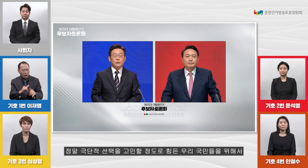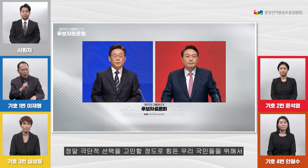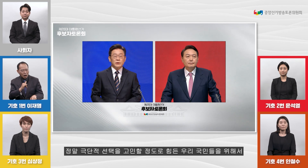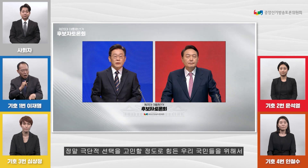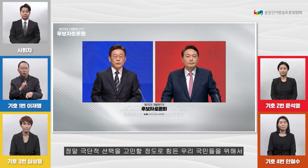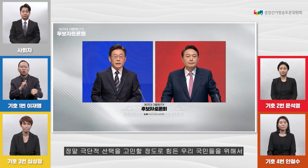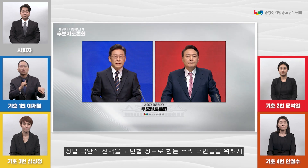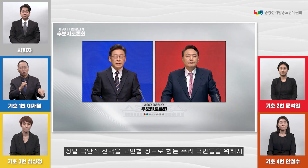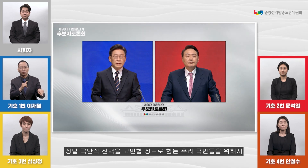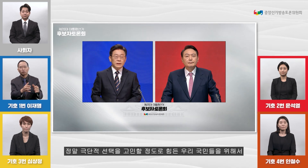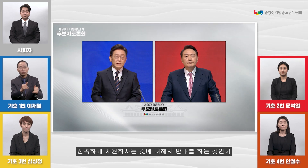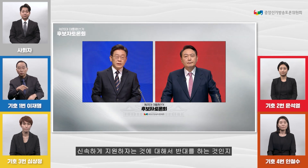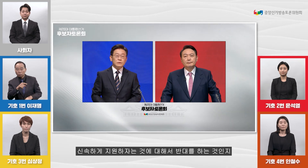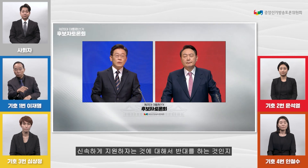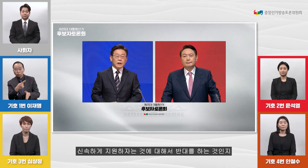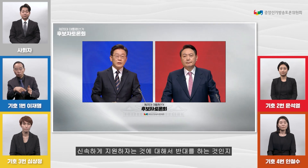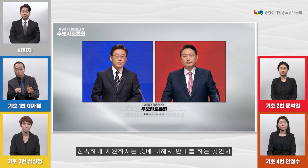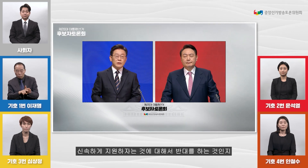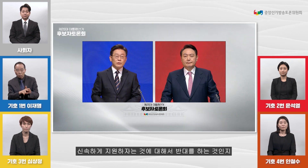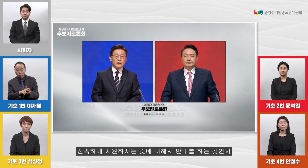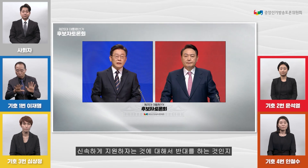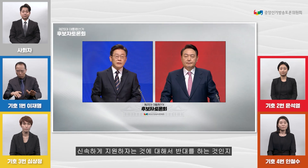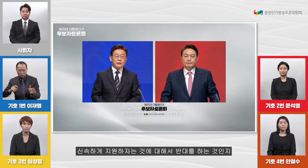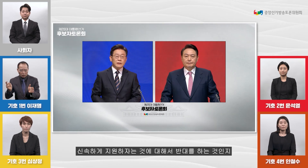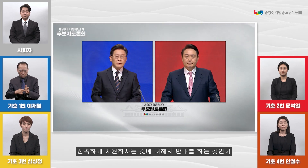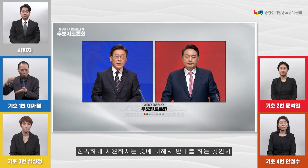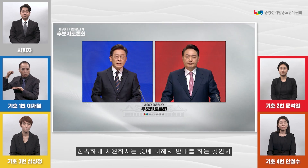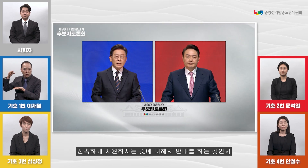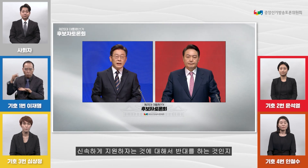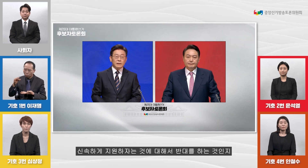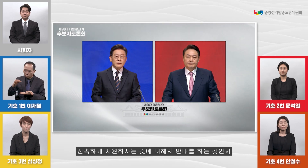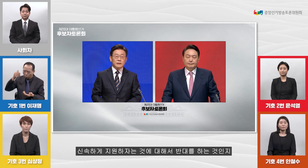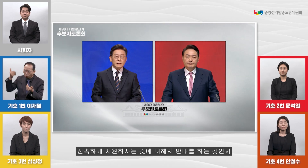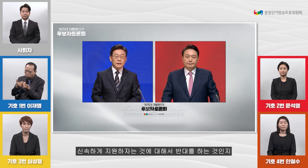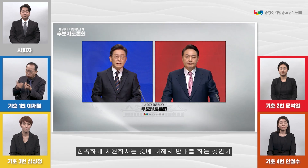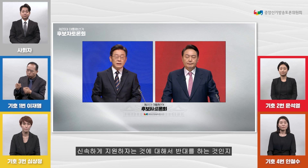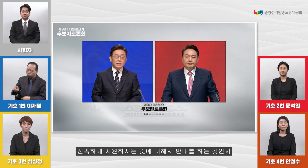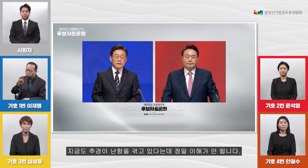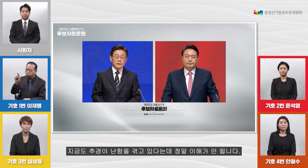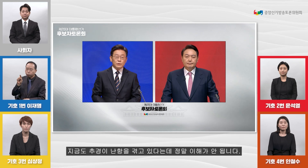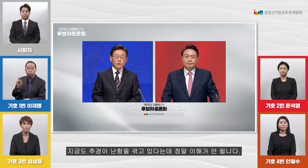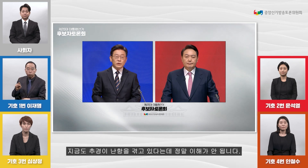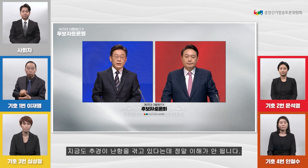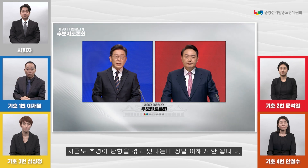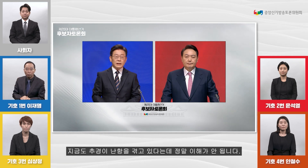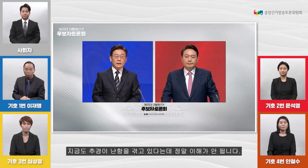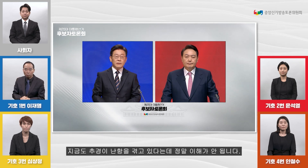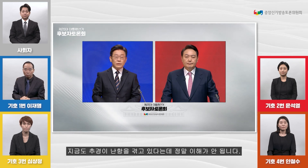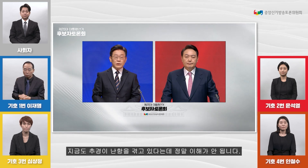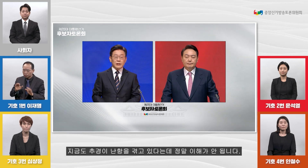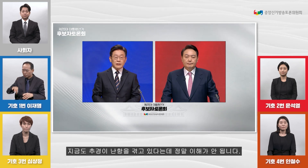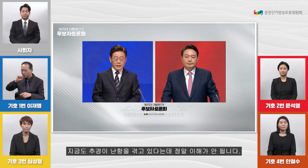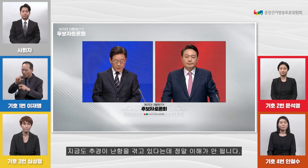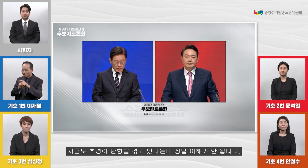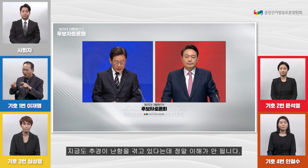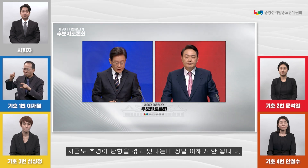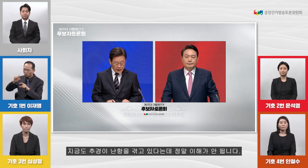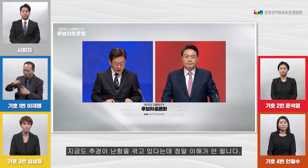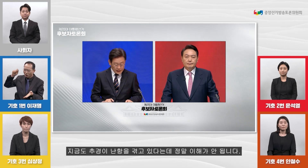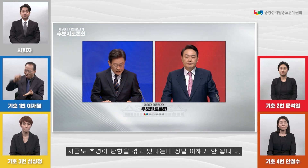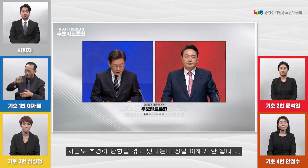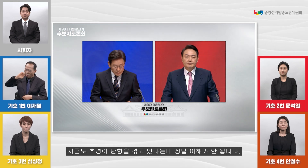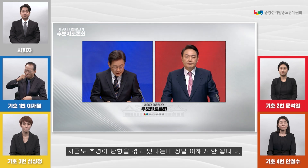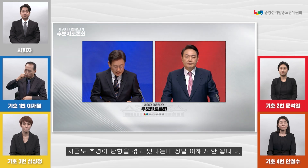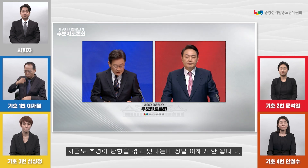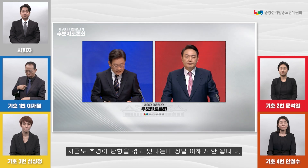힘든 우리 국민들을 위해서 신속하게 좀 지원하자는 것에 대해서 반대를 하는 것인지 지금도 추경이 난항을 겪고 있다는데 정말